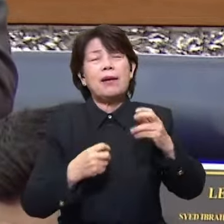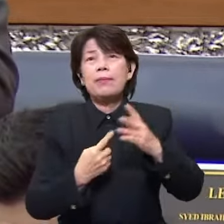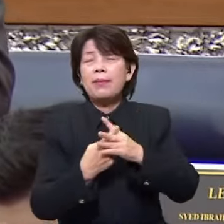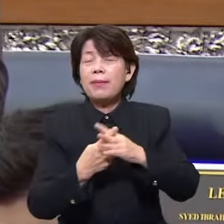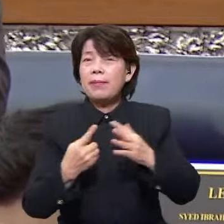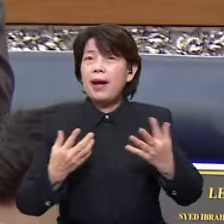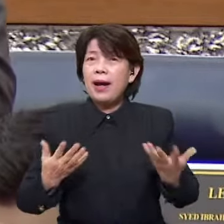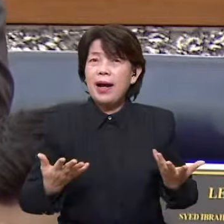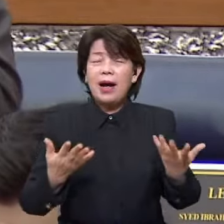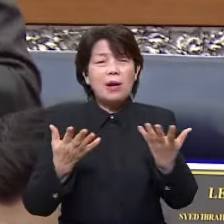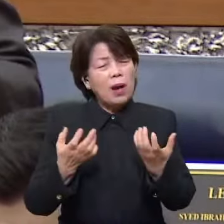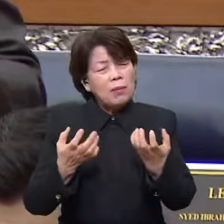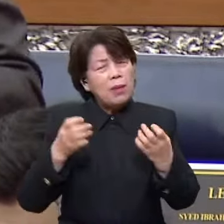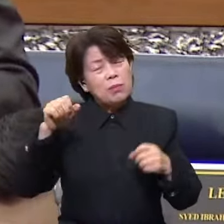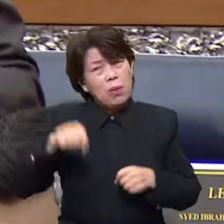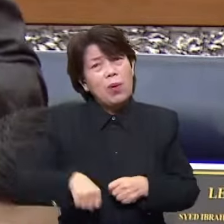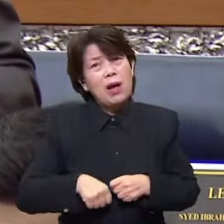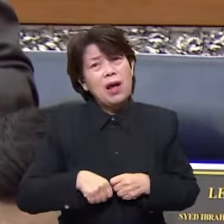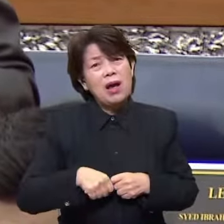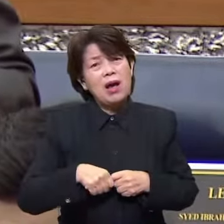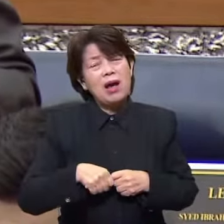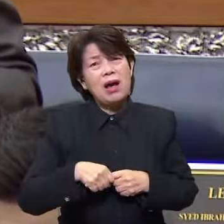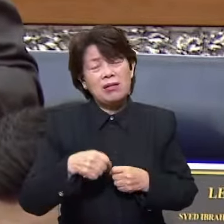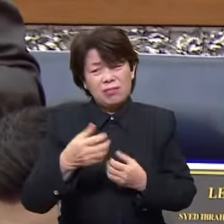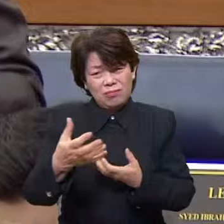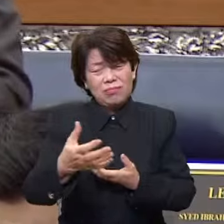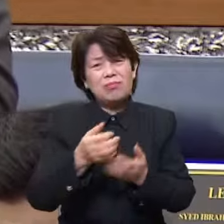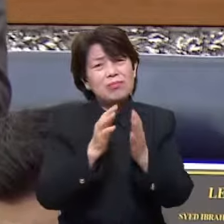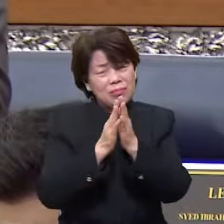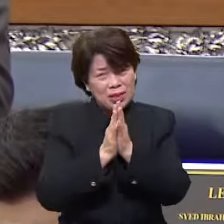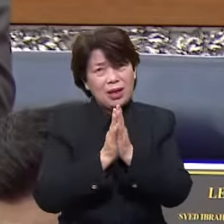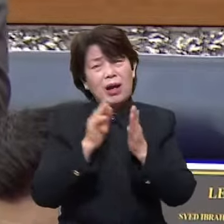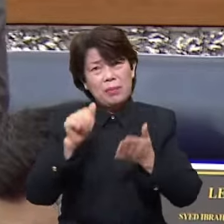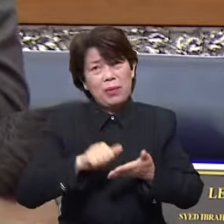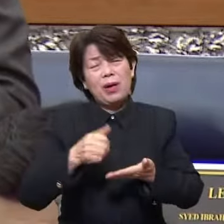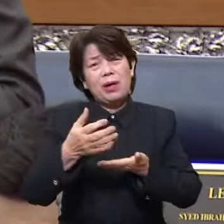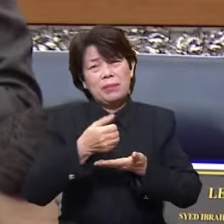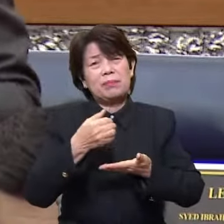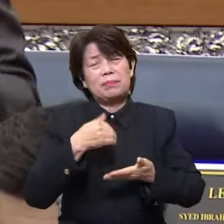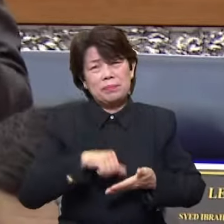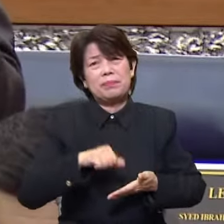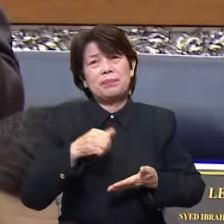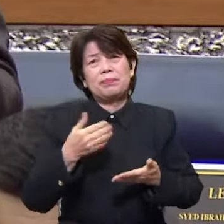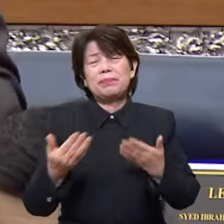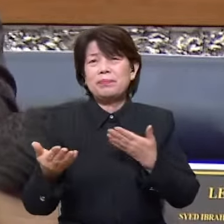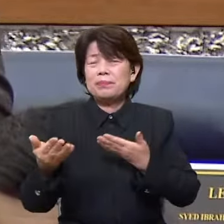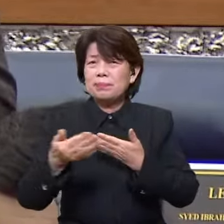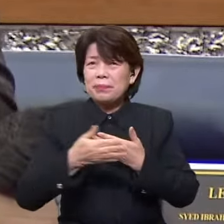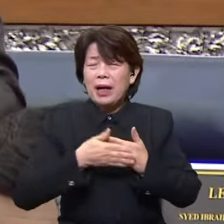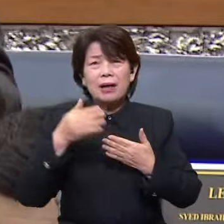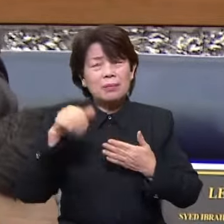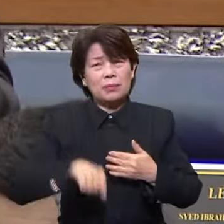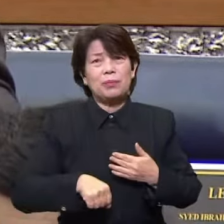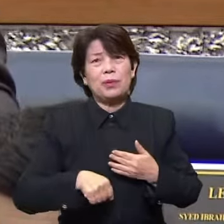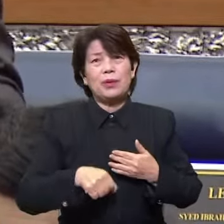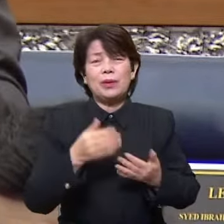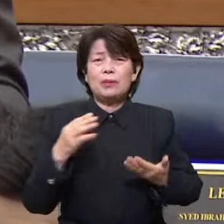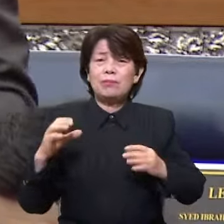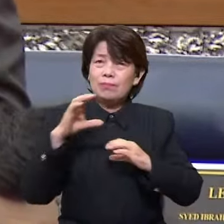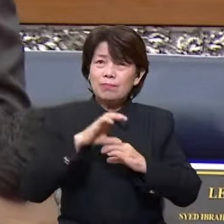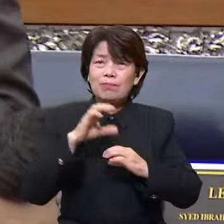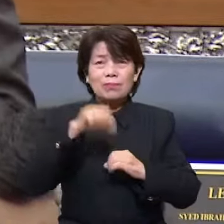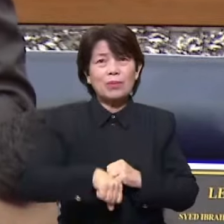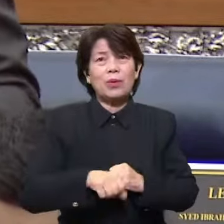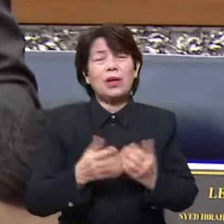claim reimburse semula, tetapi itu kerja yang seharusnya dapat dielak. Jadi apakah tindakan yang